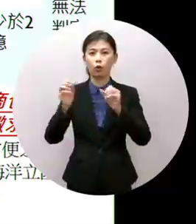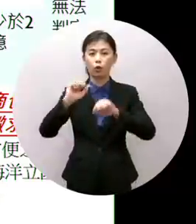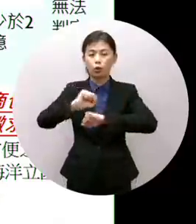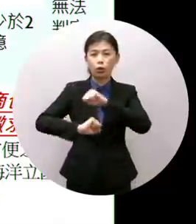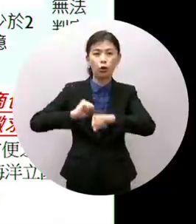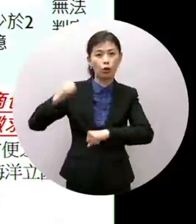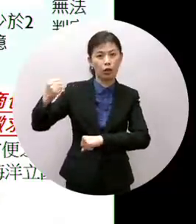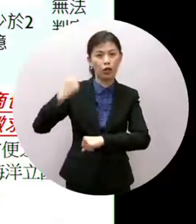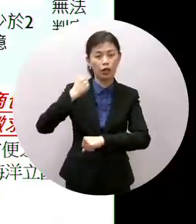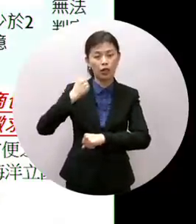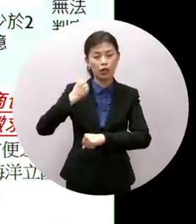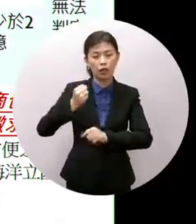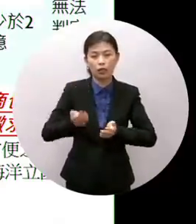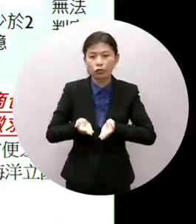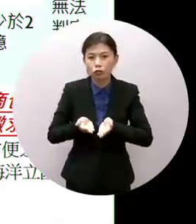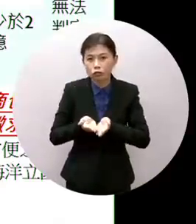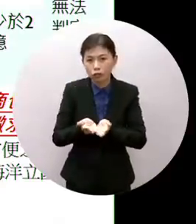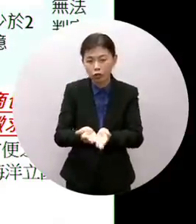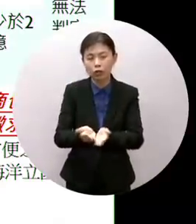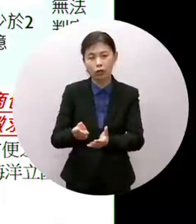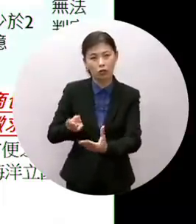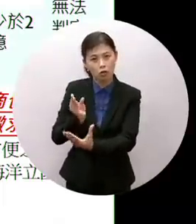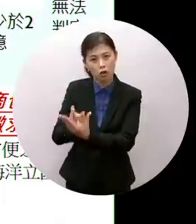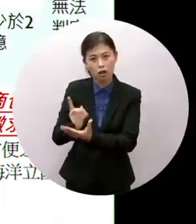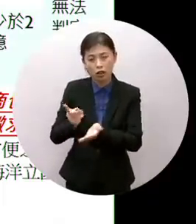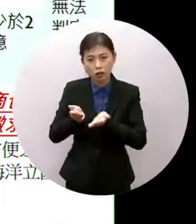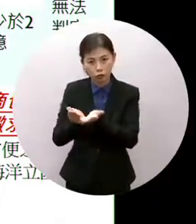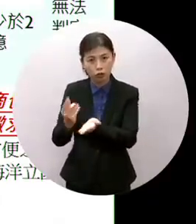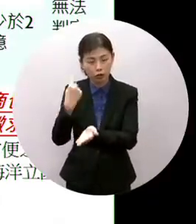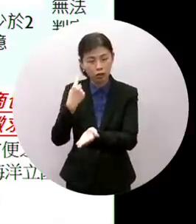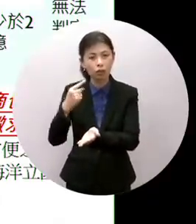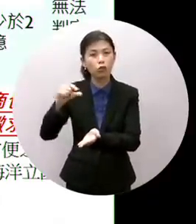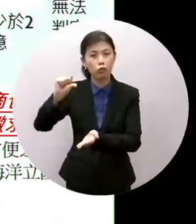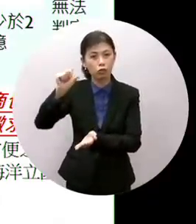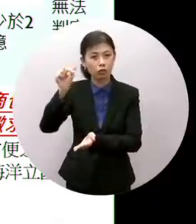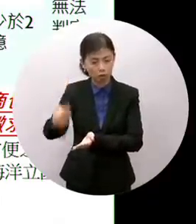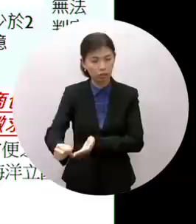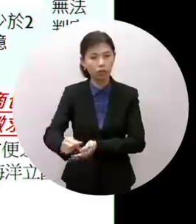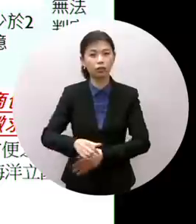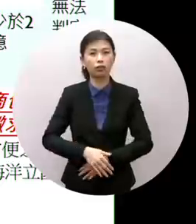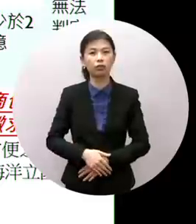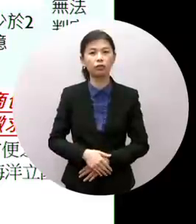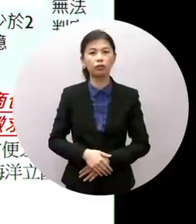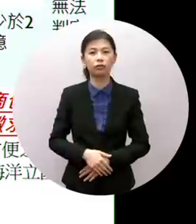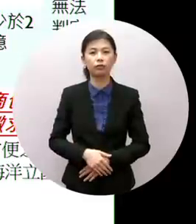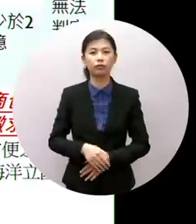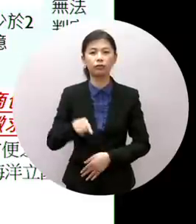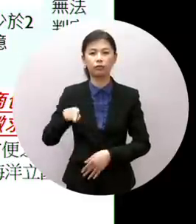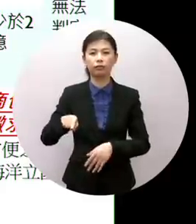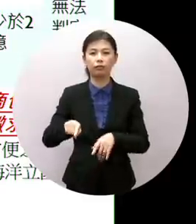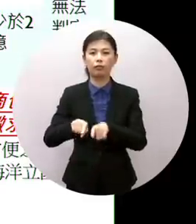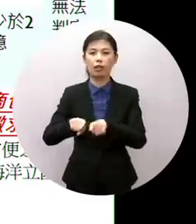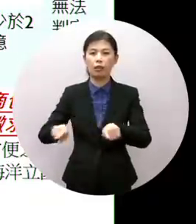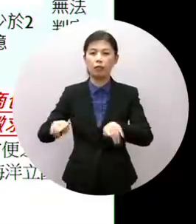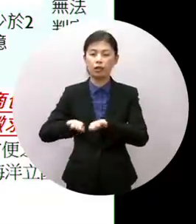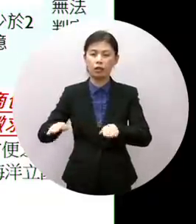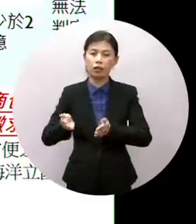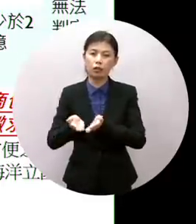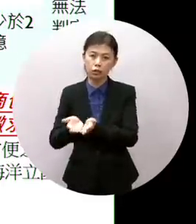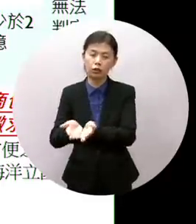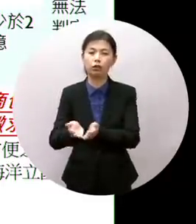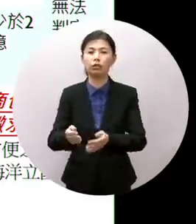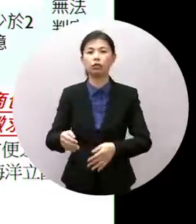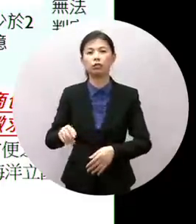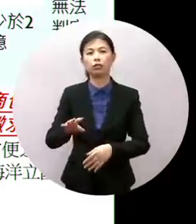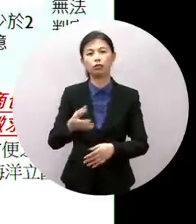无动力的这个平台船呢，有人投资1艘5亿，啊，自升式的平台船没有人投资，布缆